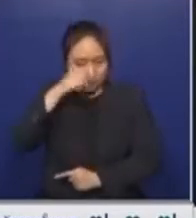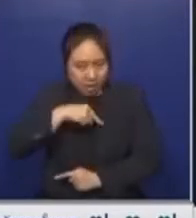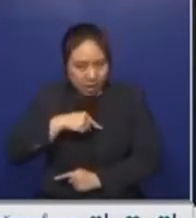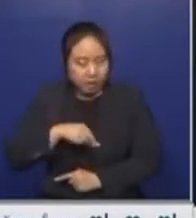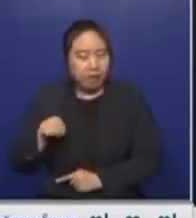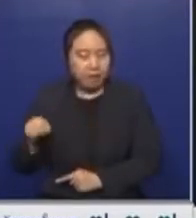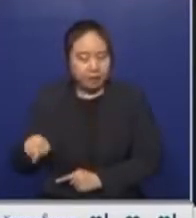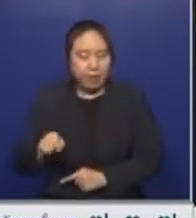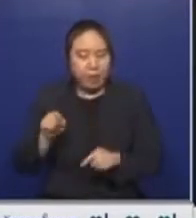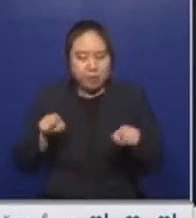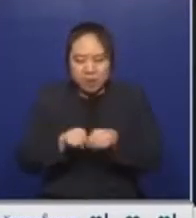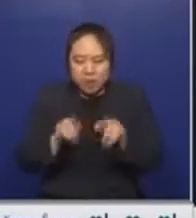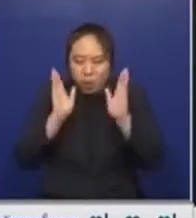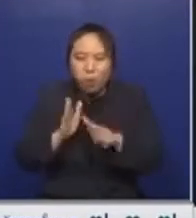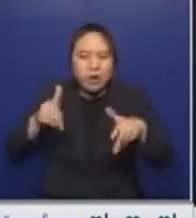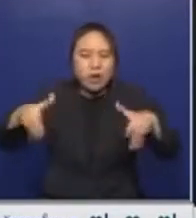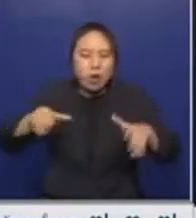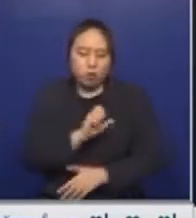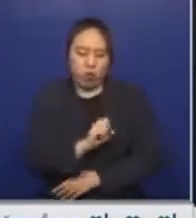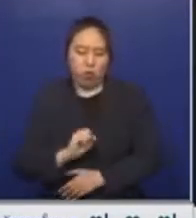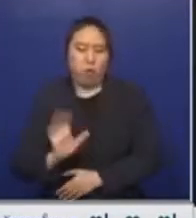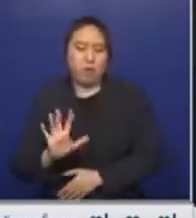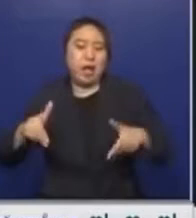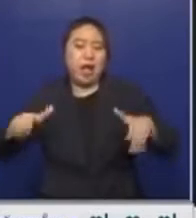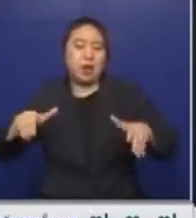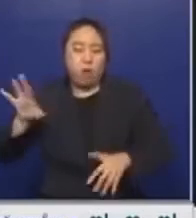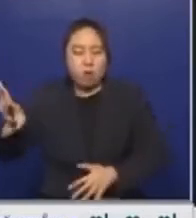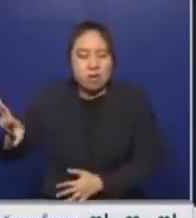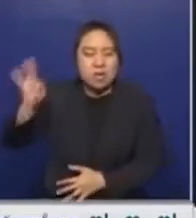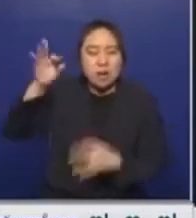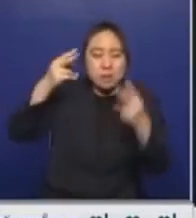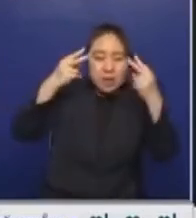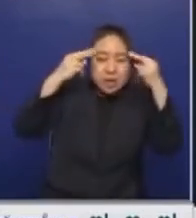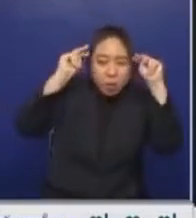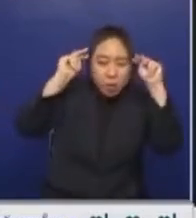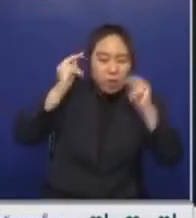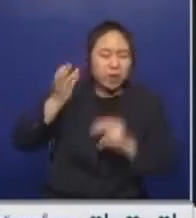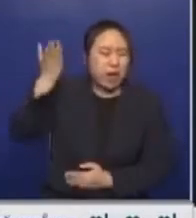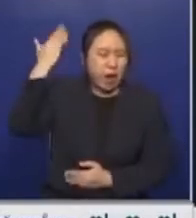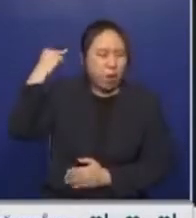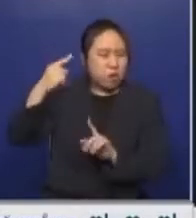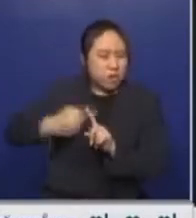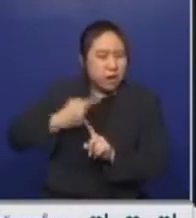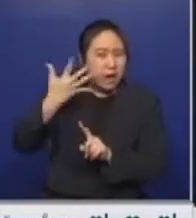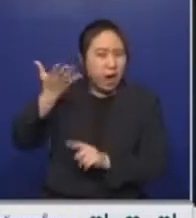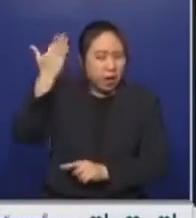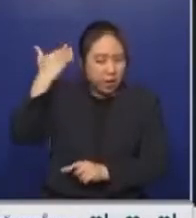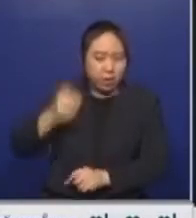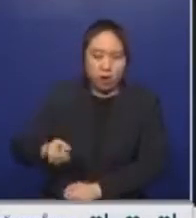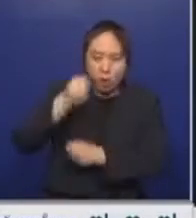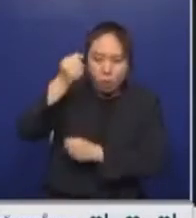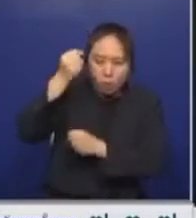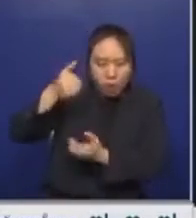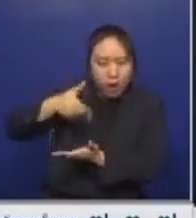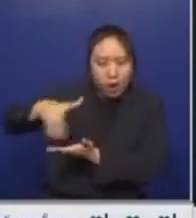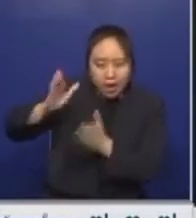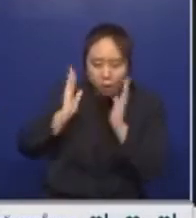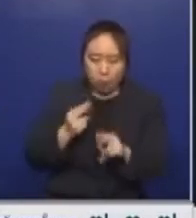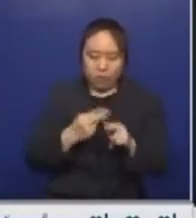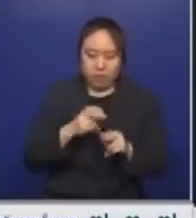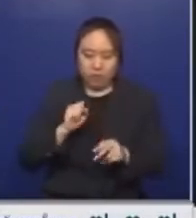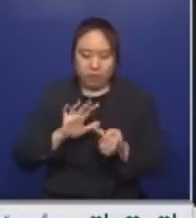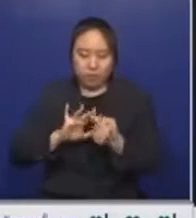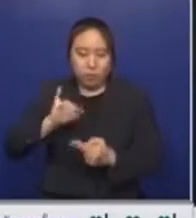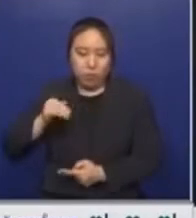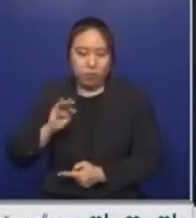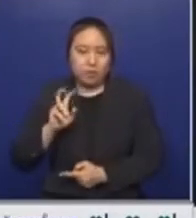กคนนอกมาตั้งแต่เหตุการณ์พฤษภาธมินแล้วนะคะในการเคลื่อนไหวเพื่อขับไล่พลเอกสุจินดาคราประยูรหนึ่งในคณะรัฐประห